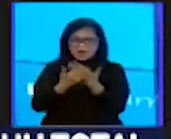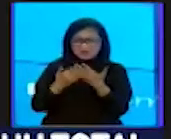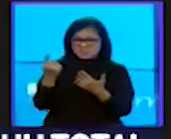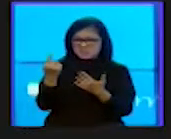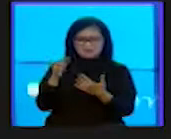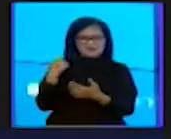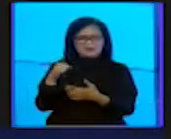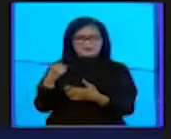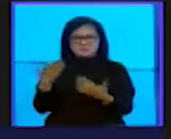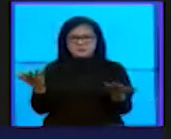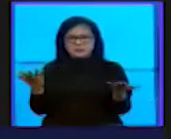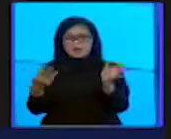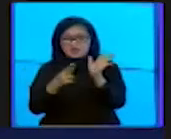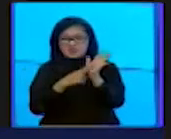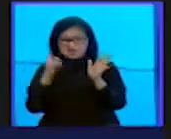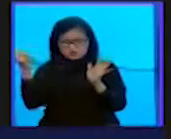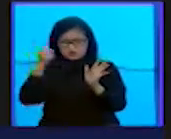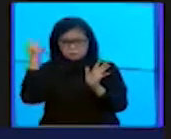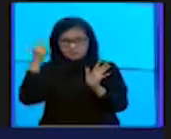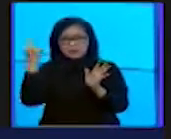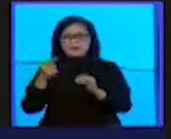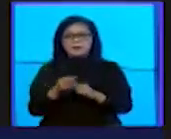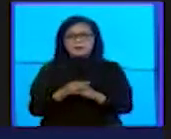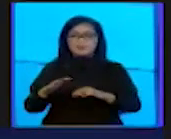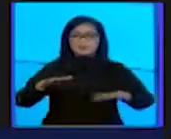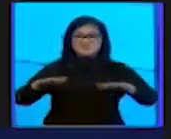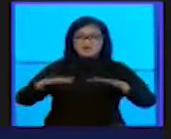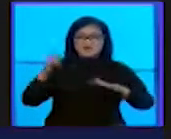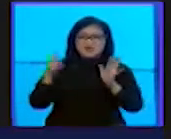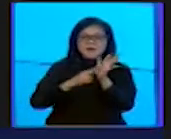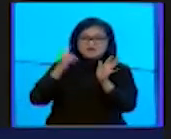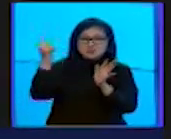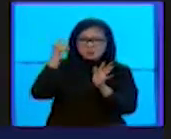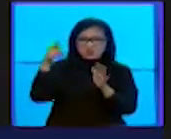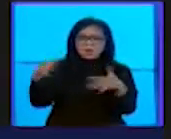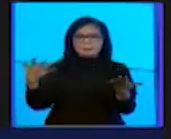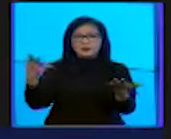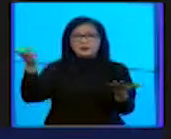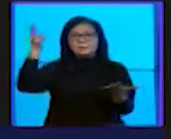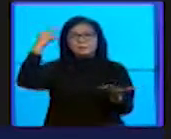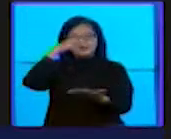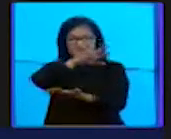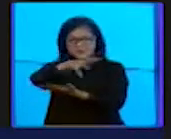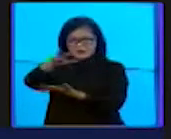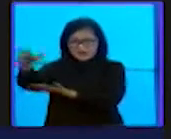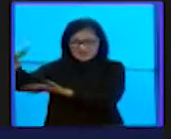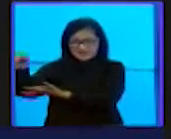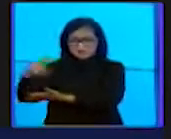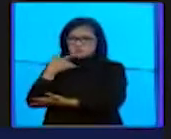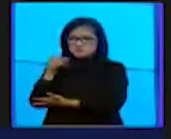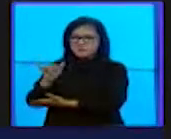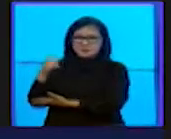Darurat bencana nasional itu manakala pemerintahan di daerah itu lumpuh, sehingga pemerintah pusat harus